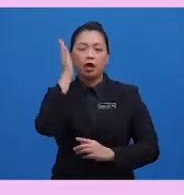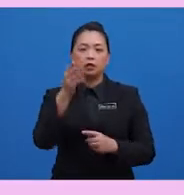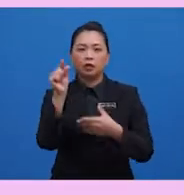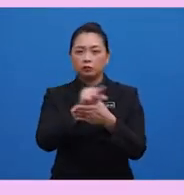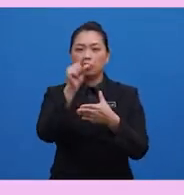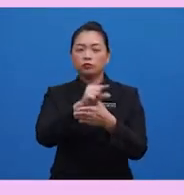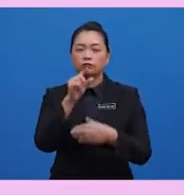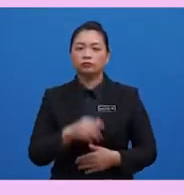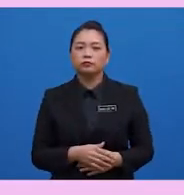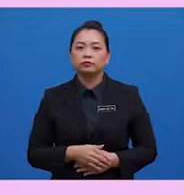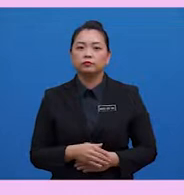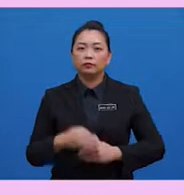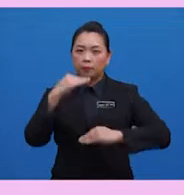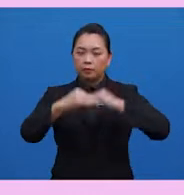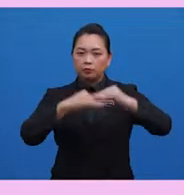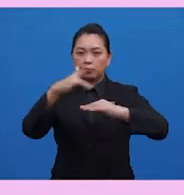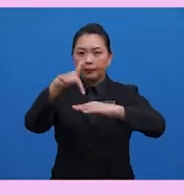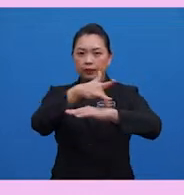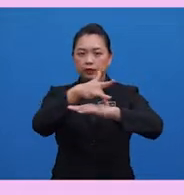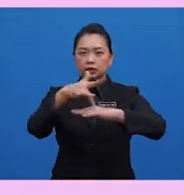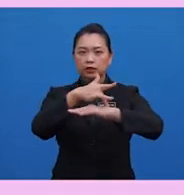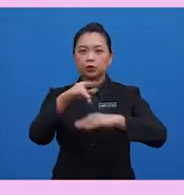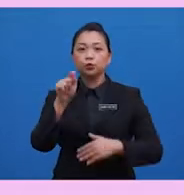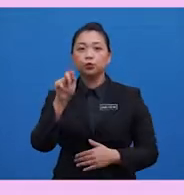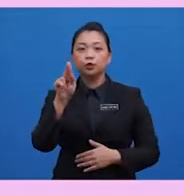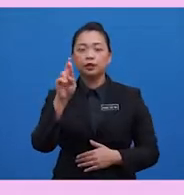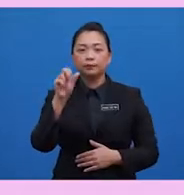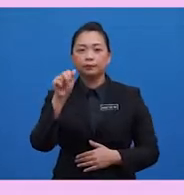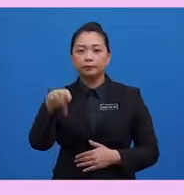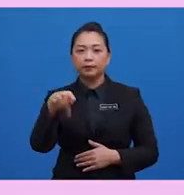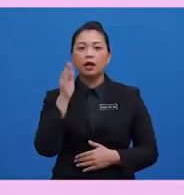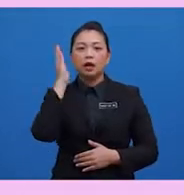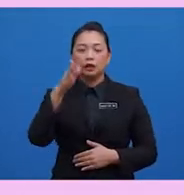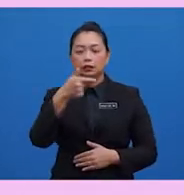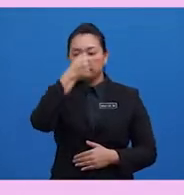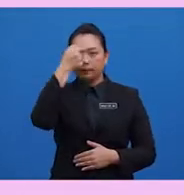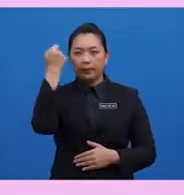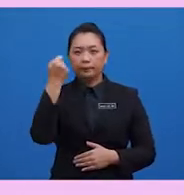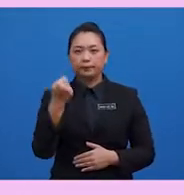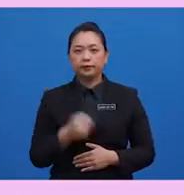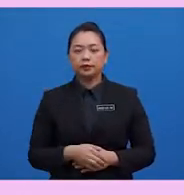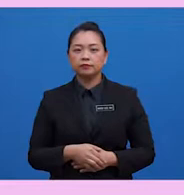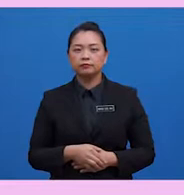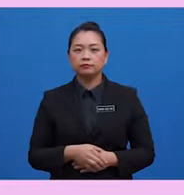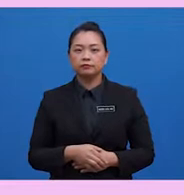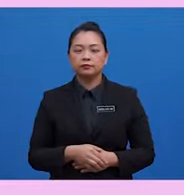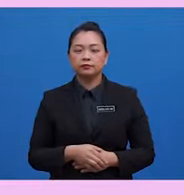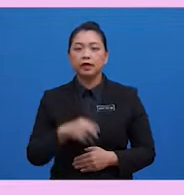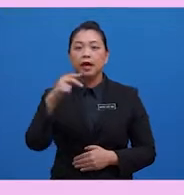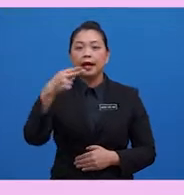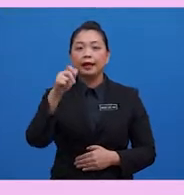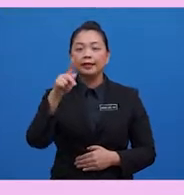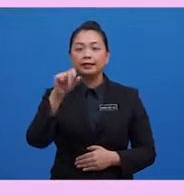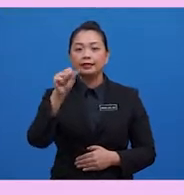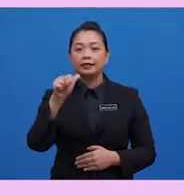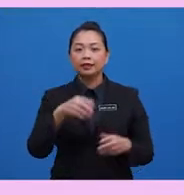akan terjejas. Pembinaan permukaan berturap juga akan menyebabkan peningkatan hakisan larian air